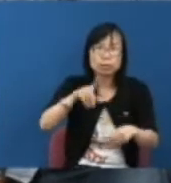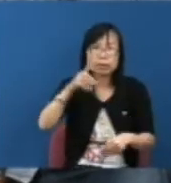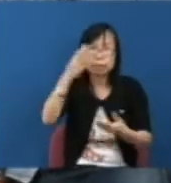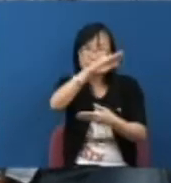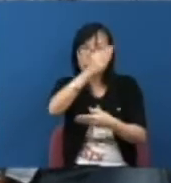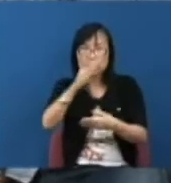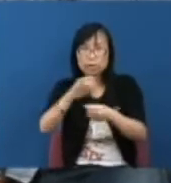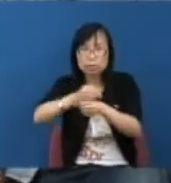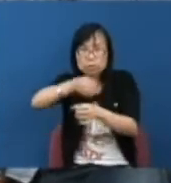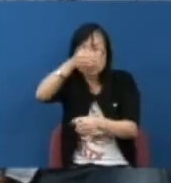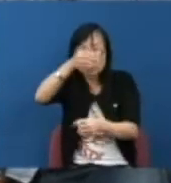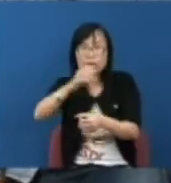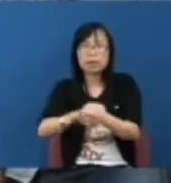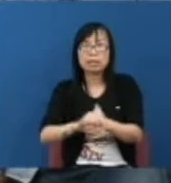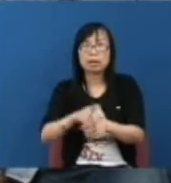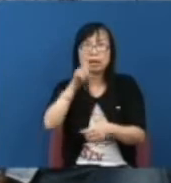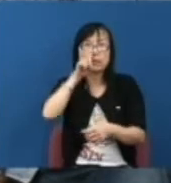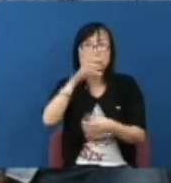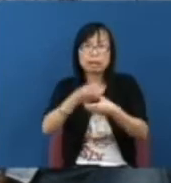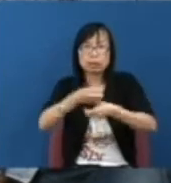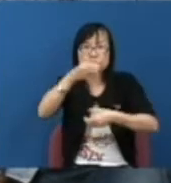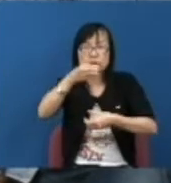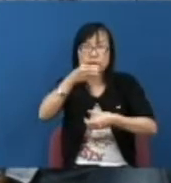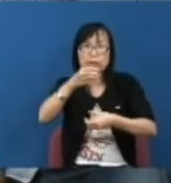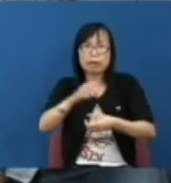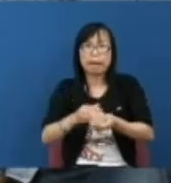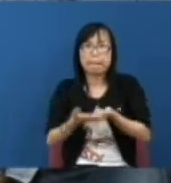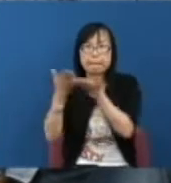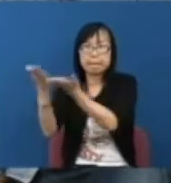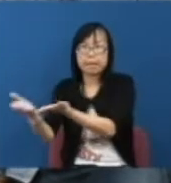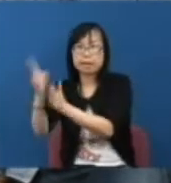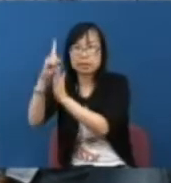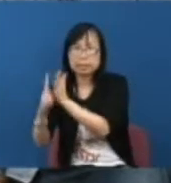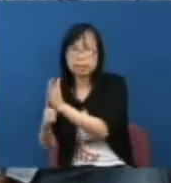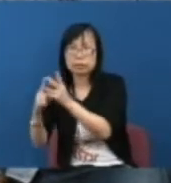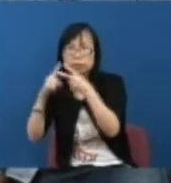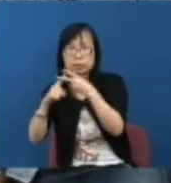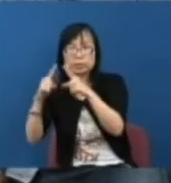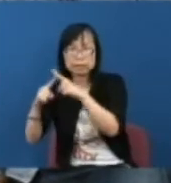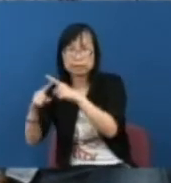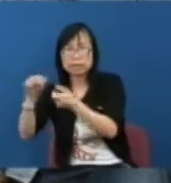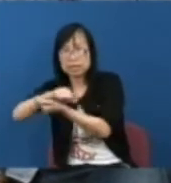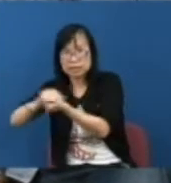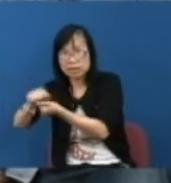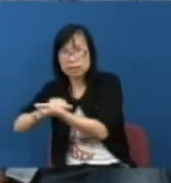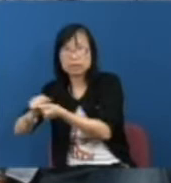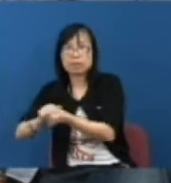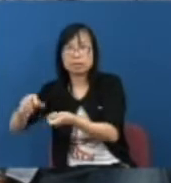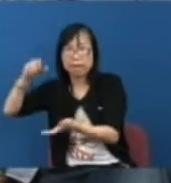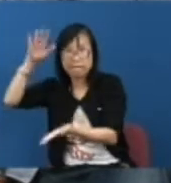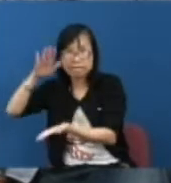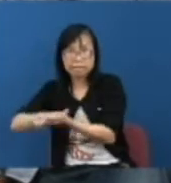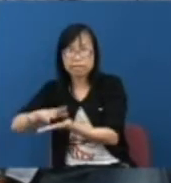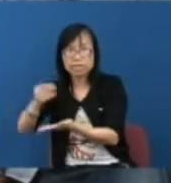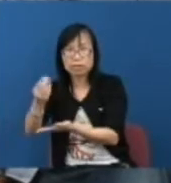咧可能。譬如佢係膠樽咧，就俾一啲低技術嘅工人啦，就清洗完之後咧，就打碎咗佢。咁